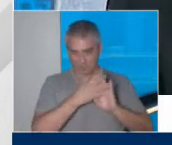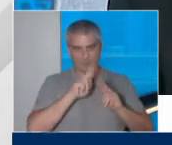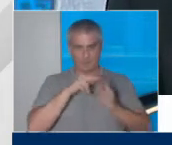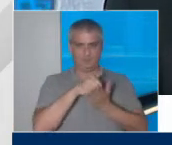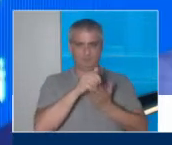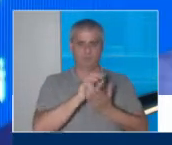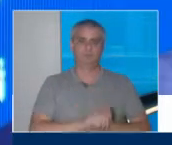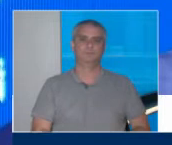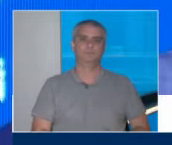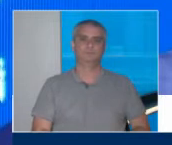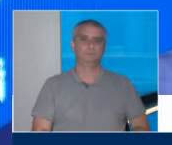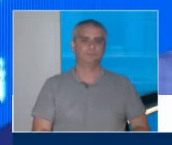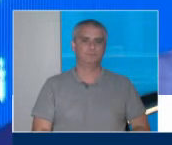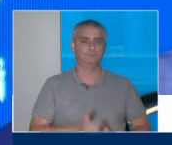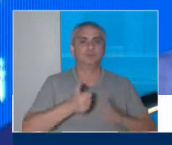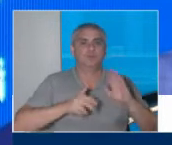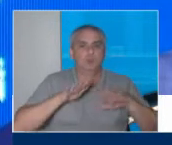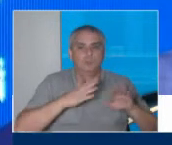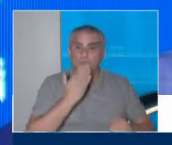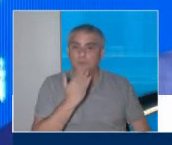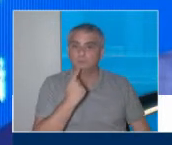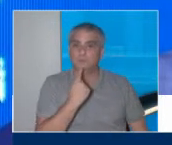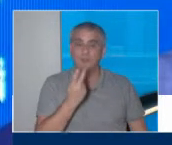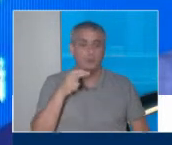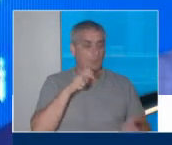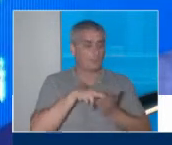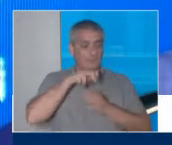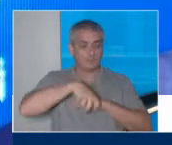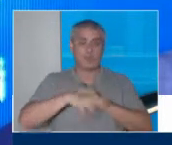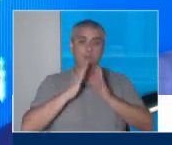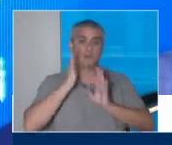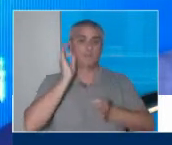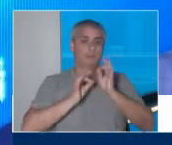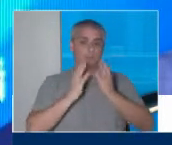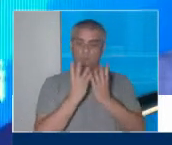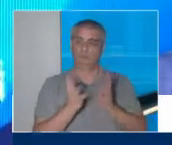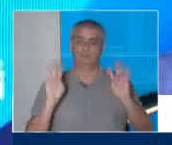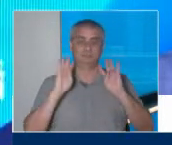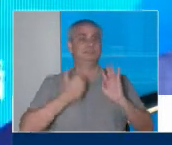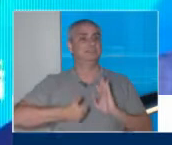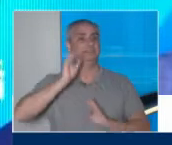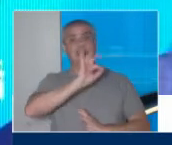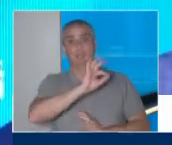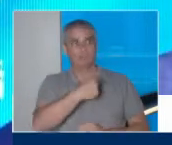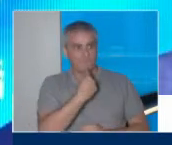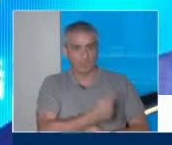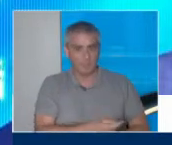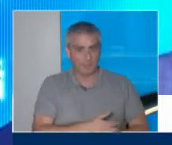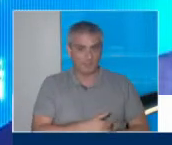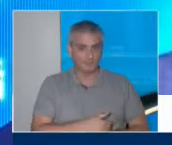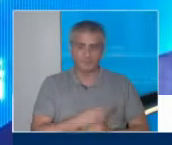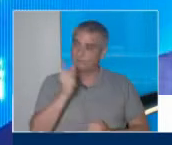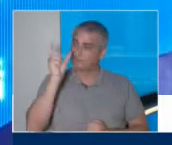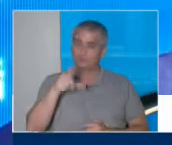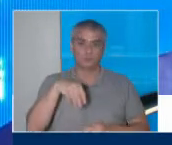ונמשיך. כשראש ממשלה בישראל עומד על מדרגות בית המשפט מוקף בשריו ואומר,